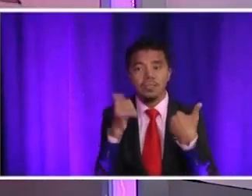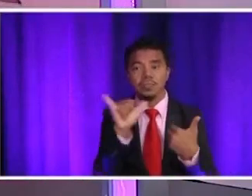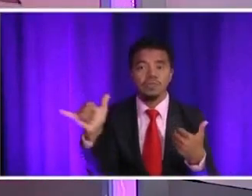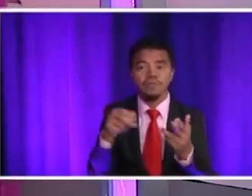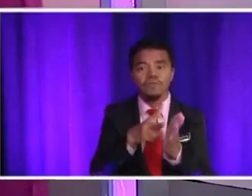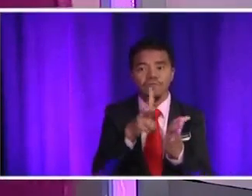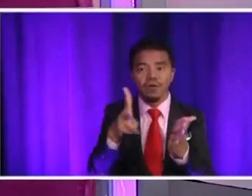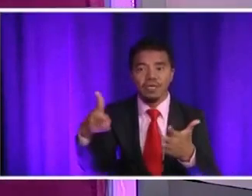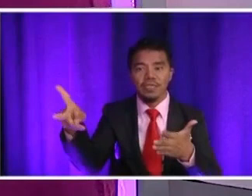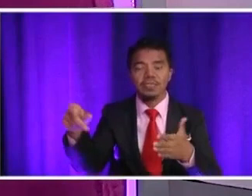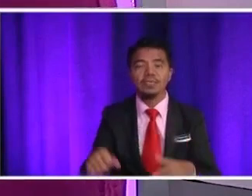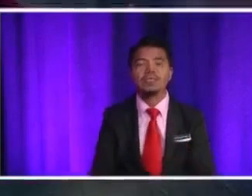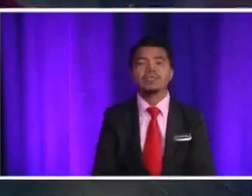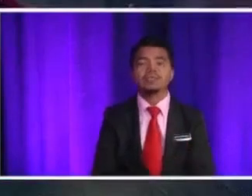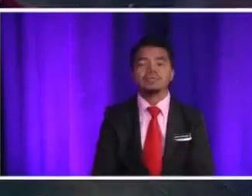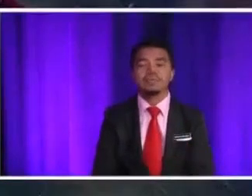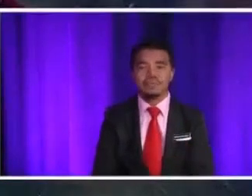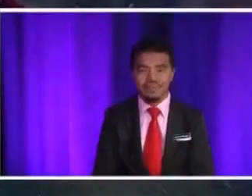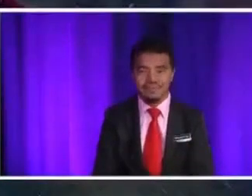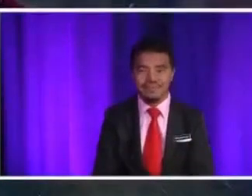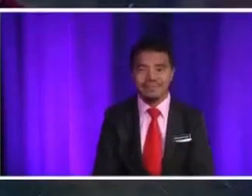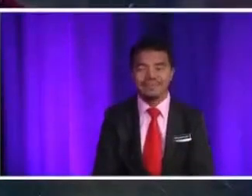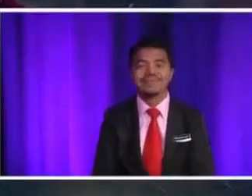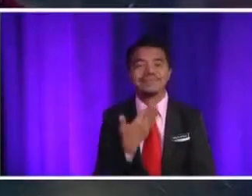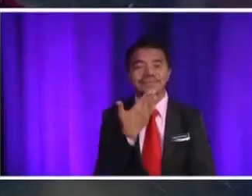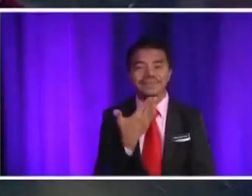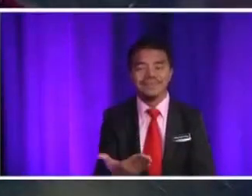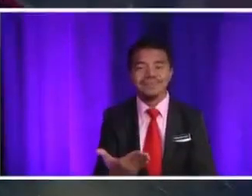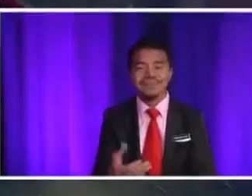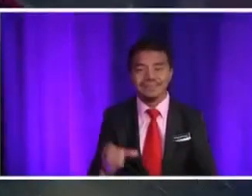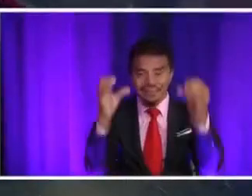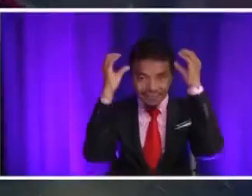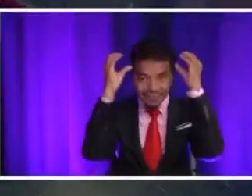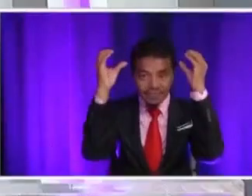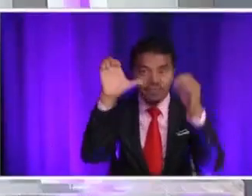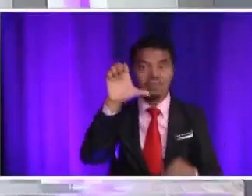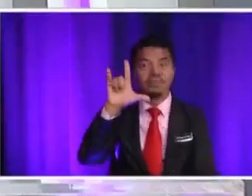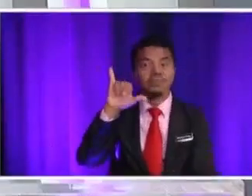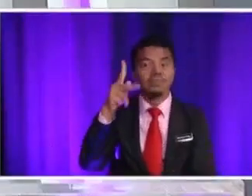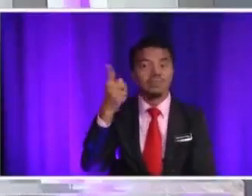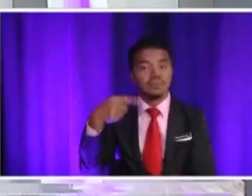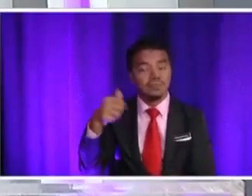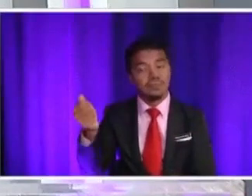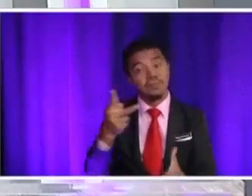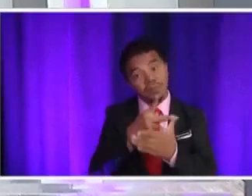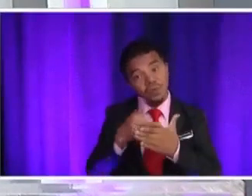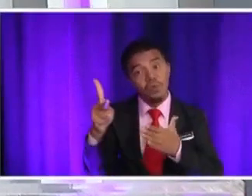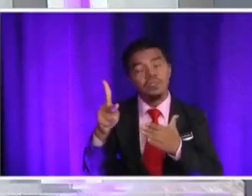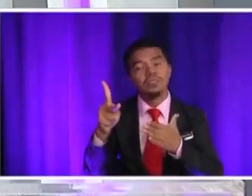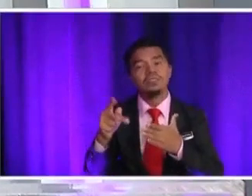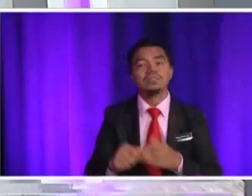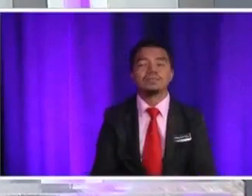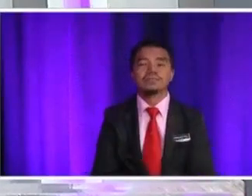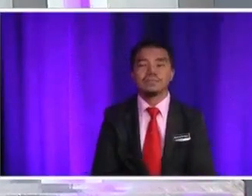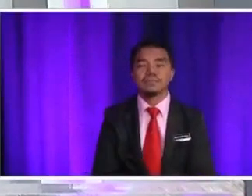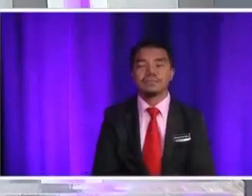Itu rumusan yang boleh saya buatlah. Okey, terima kasih banyak-banyak Cikgu Eliza atas perkongsian ilmu pada hari ini. Saya suka kata-kata cikgu